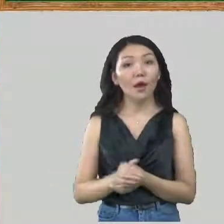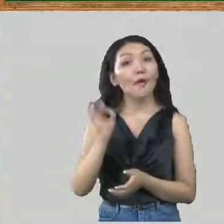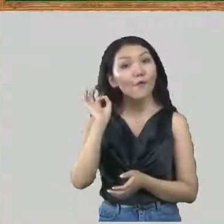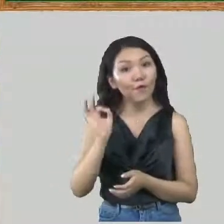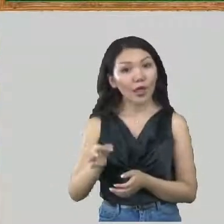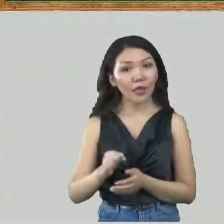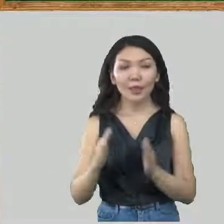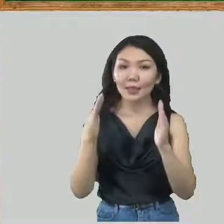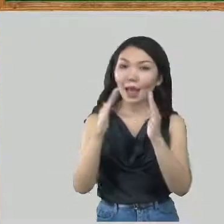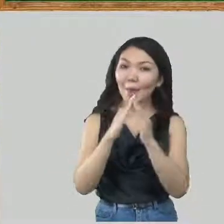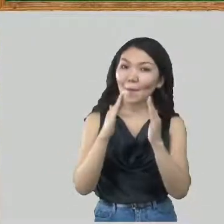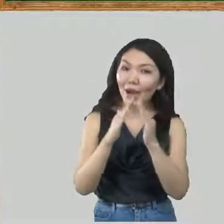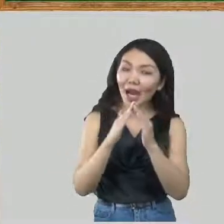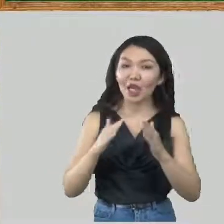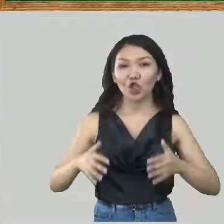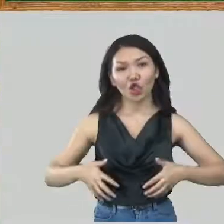Верно, домашние.